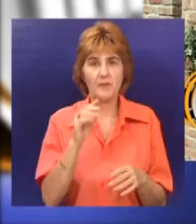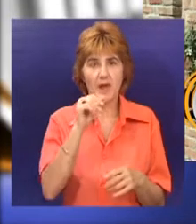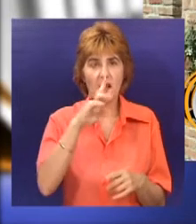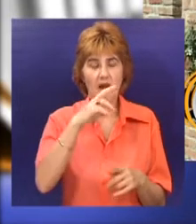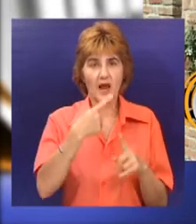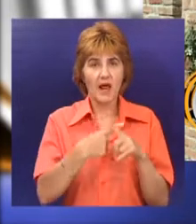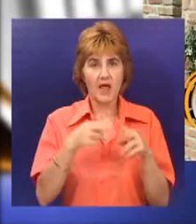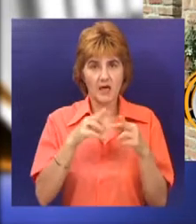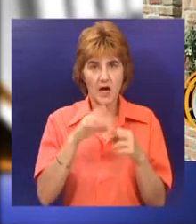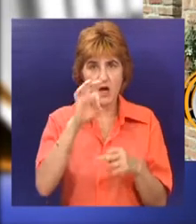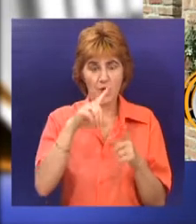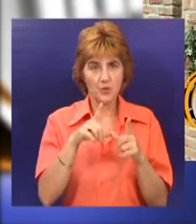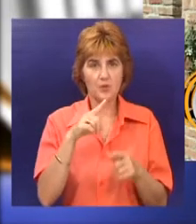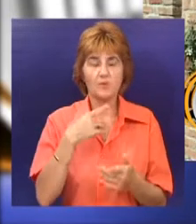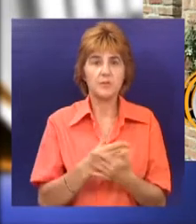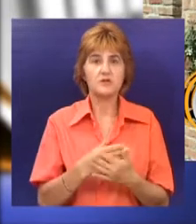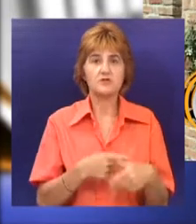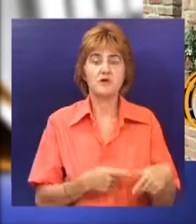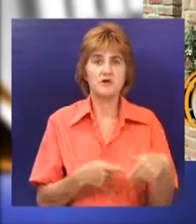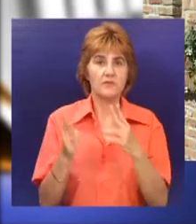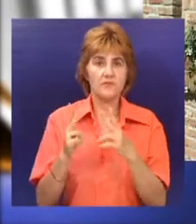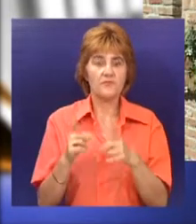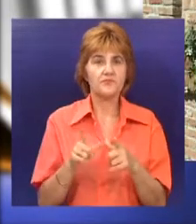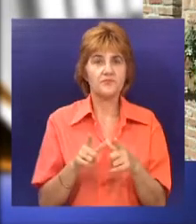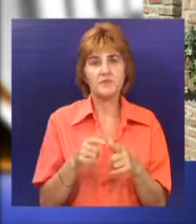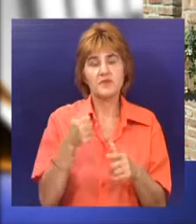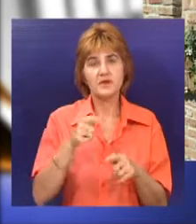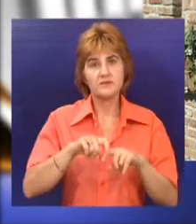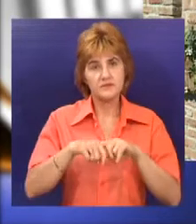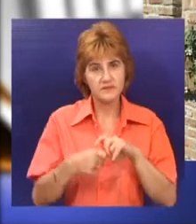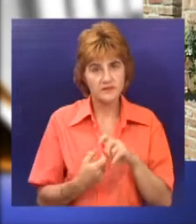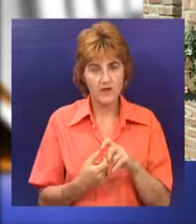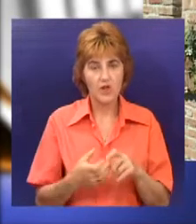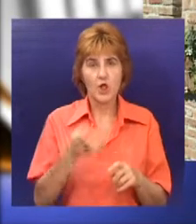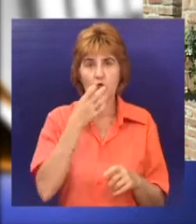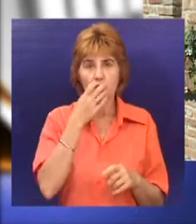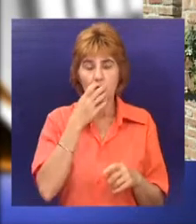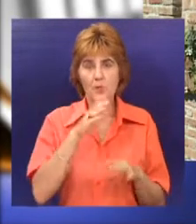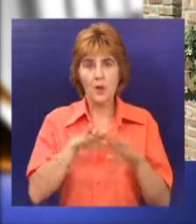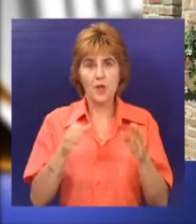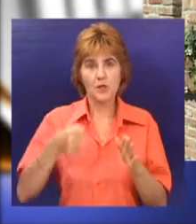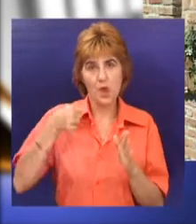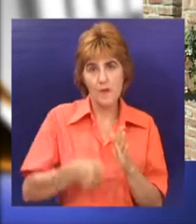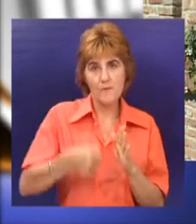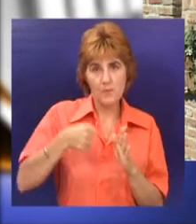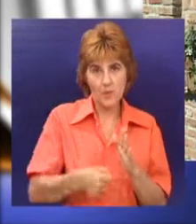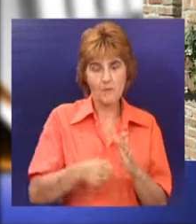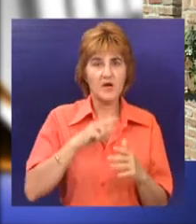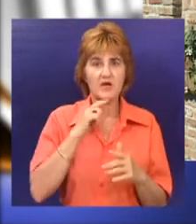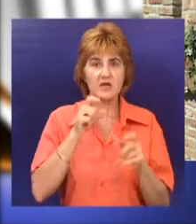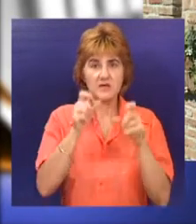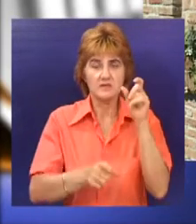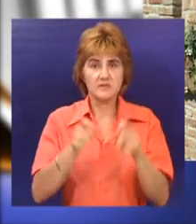isporučiti sisteme za korišćenje geotermalne energije, geosonde takozvane. toplotnu pumpu i sisteme